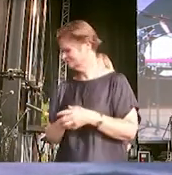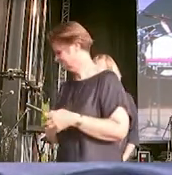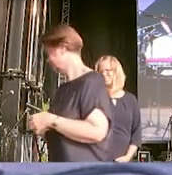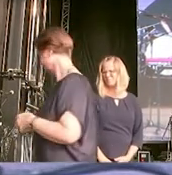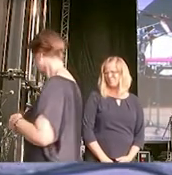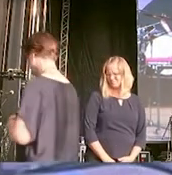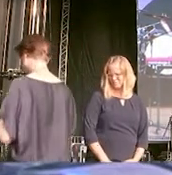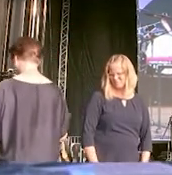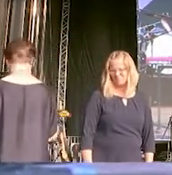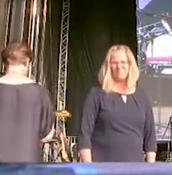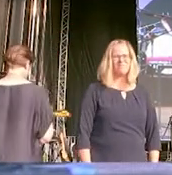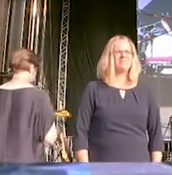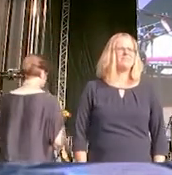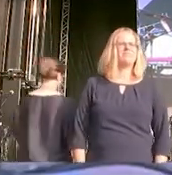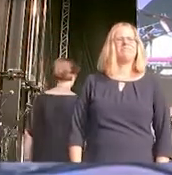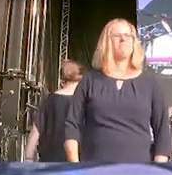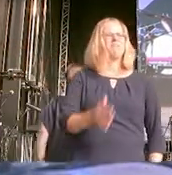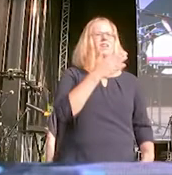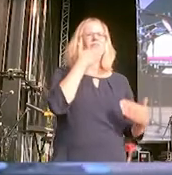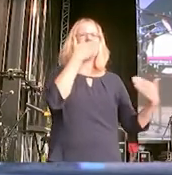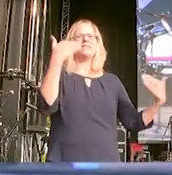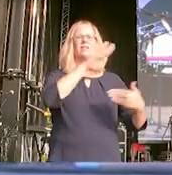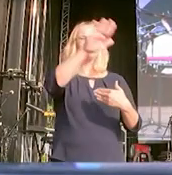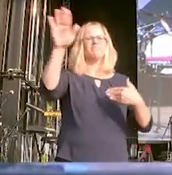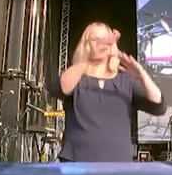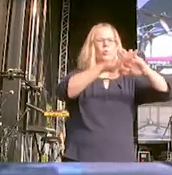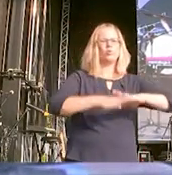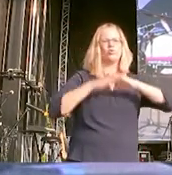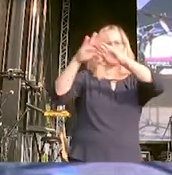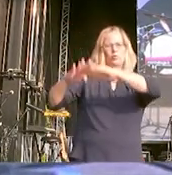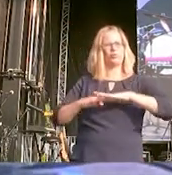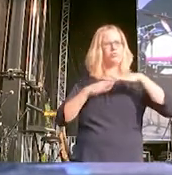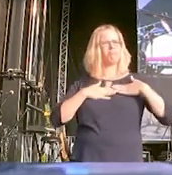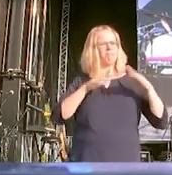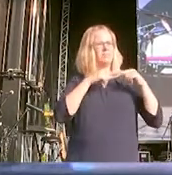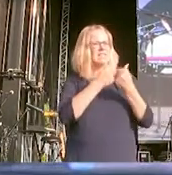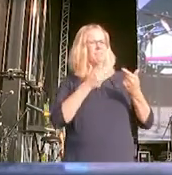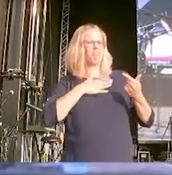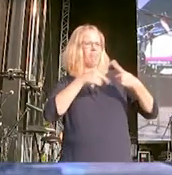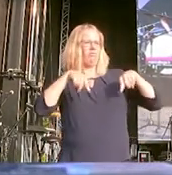Danke für eure Unterstützung im Namen der Crew und des ganzen Vereins.